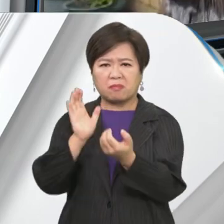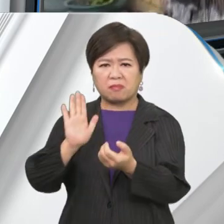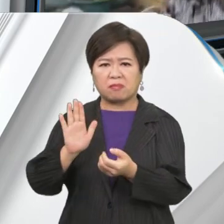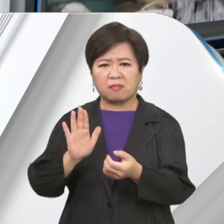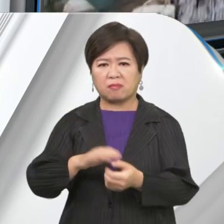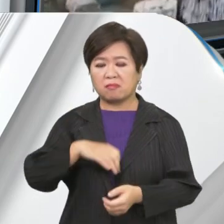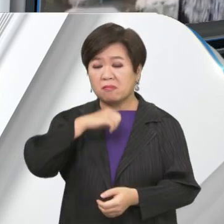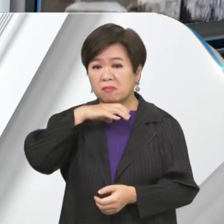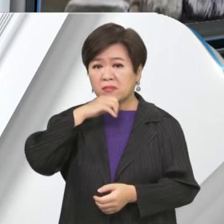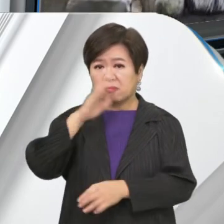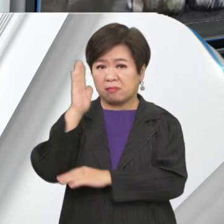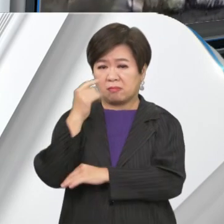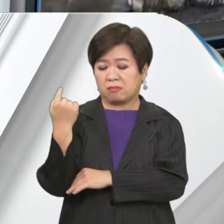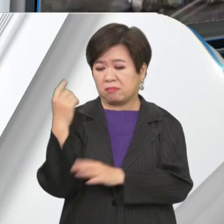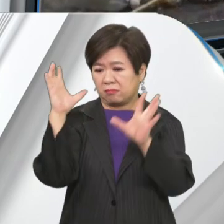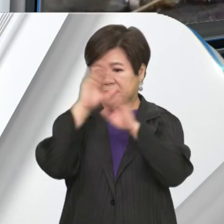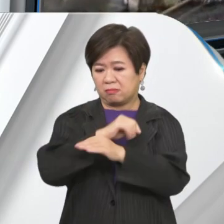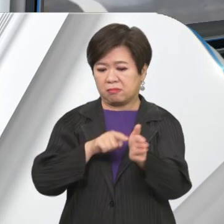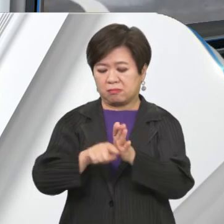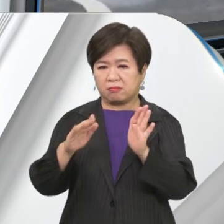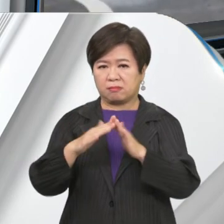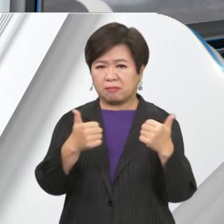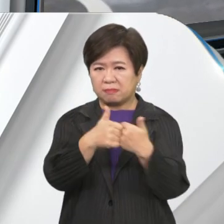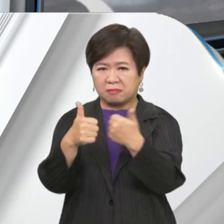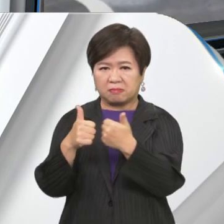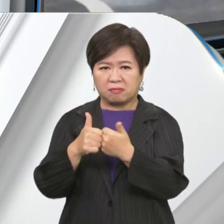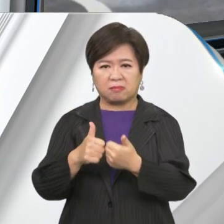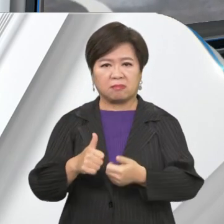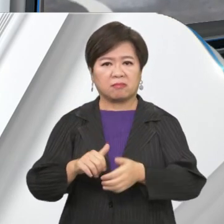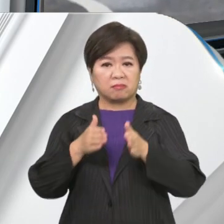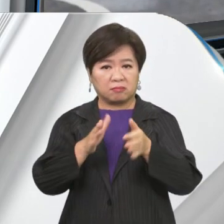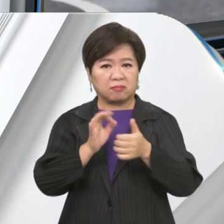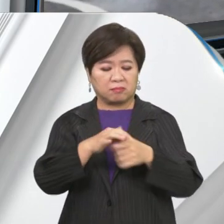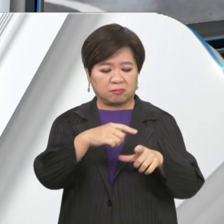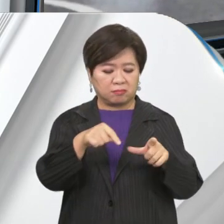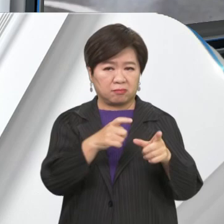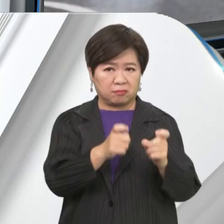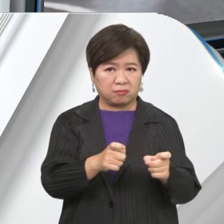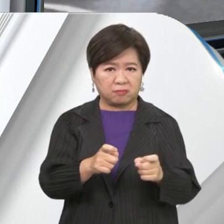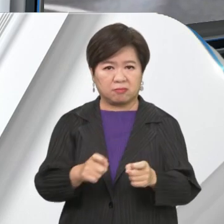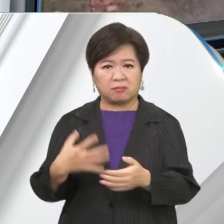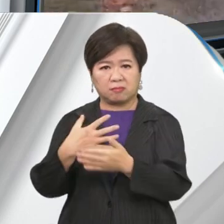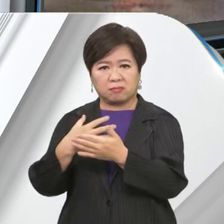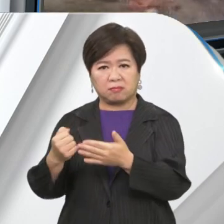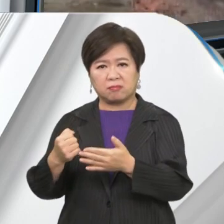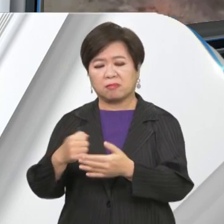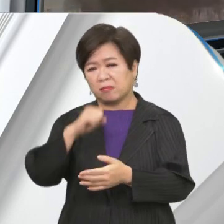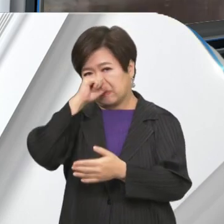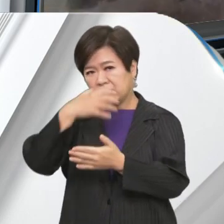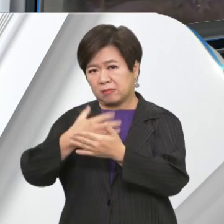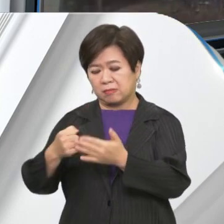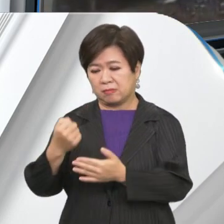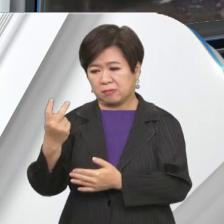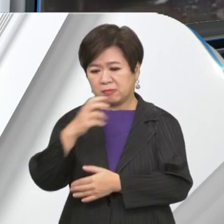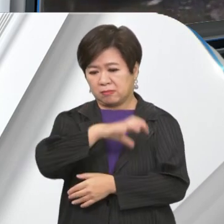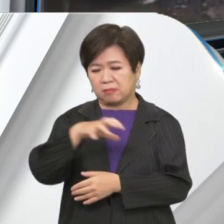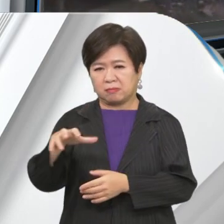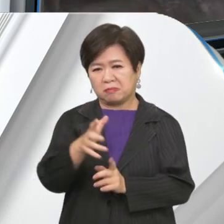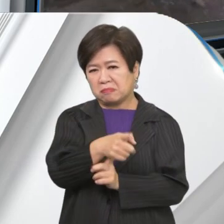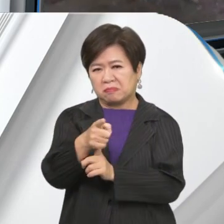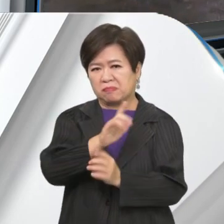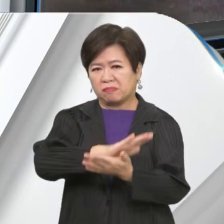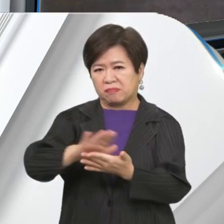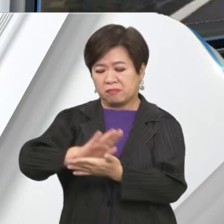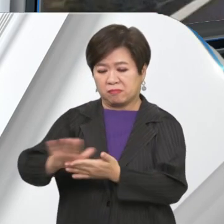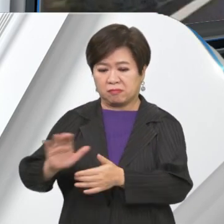战前副创部开了专家咨询会议基本日对碰公了陕西两家村进行全村的清洁消毒